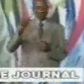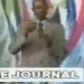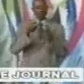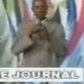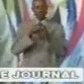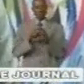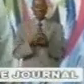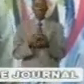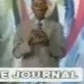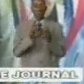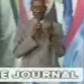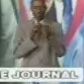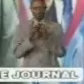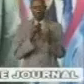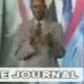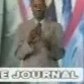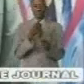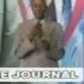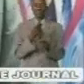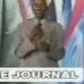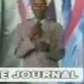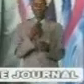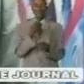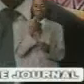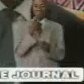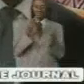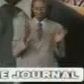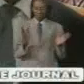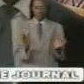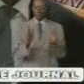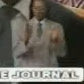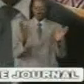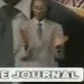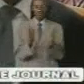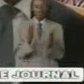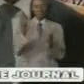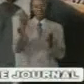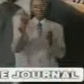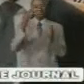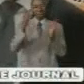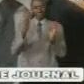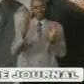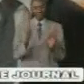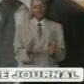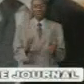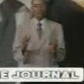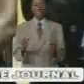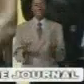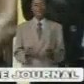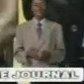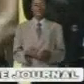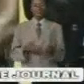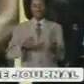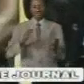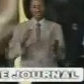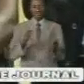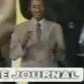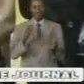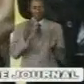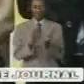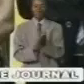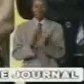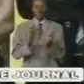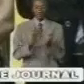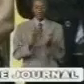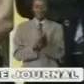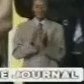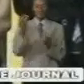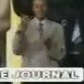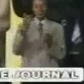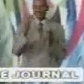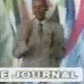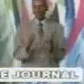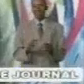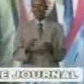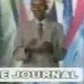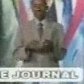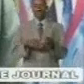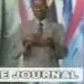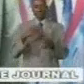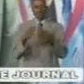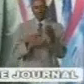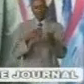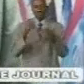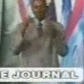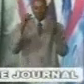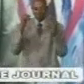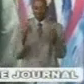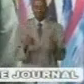a également salué la dextérité de cet artiste d'exception qui fait coexister sur une même toile, grâce